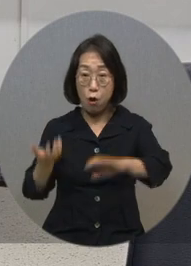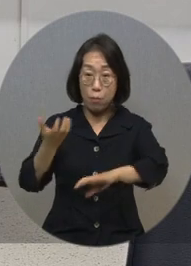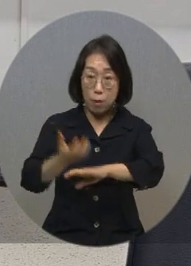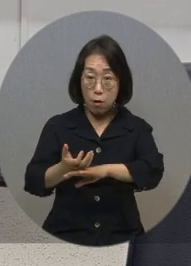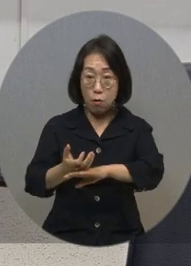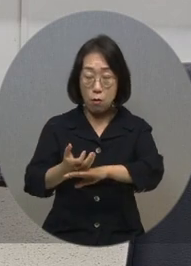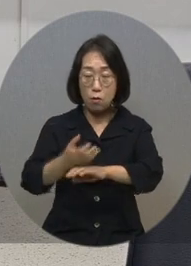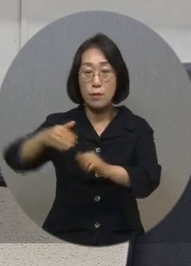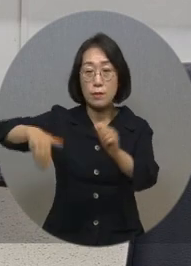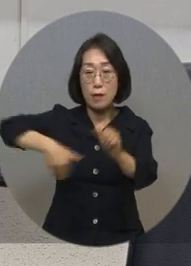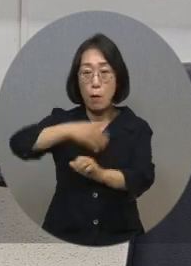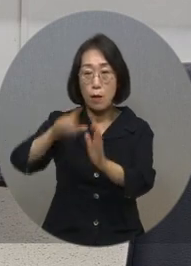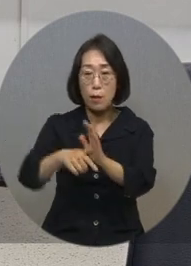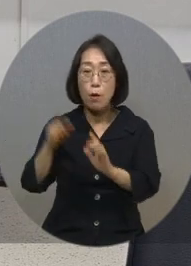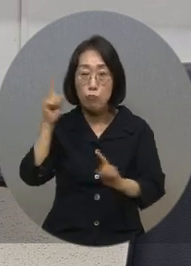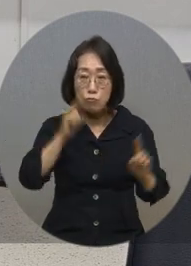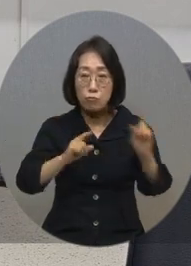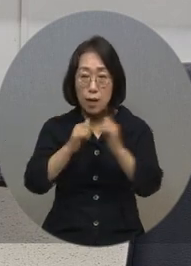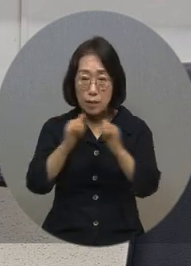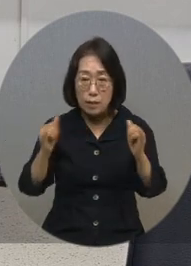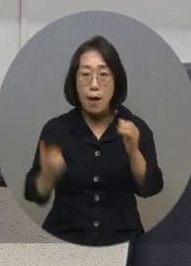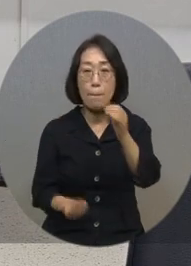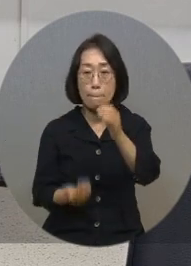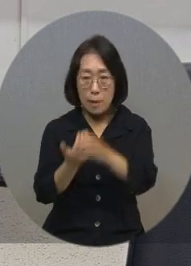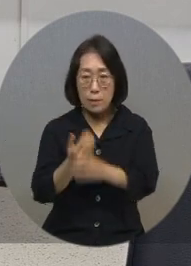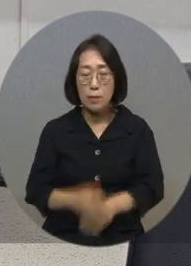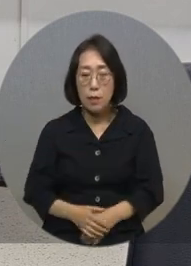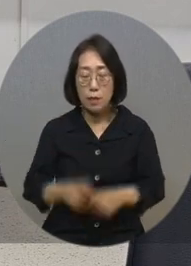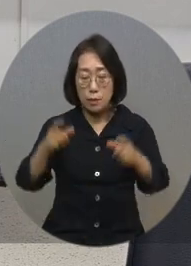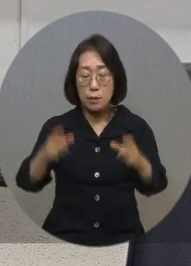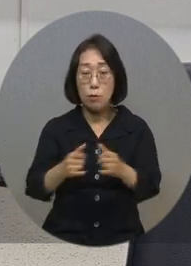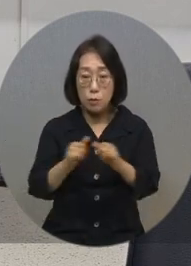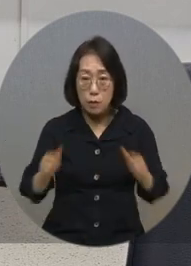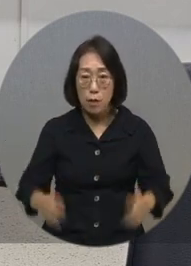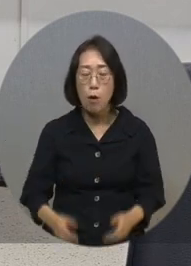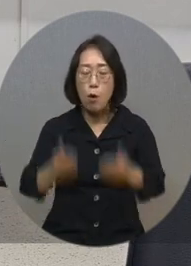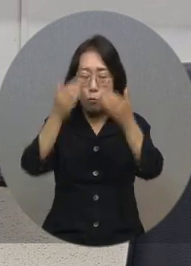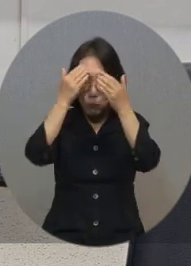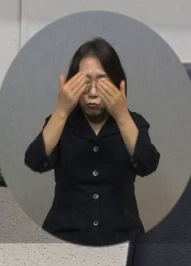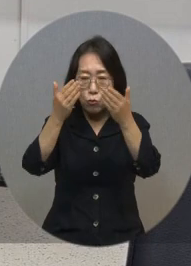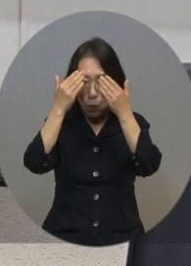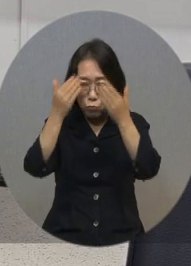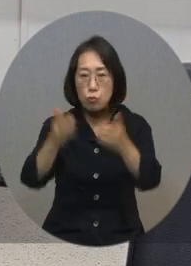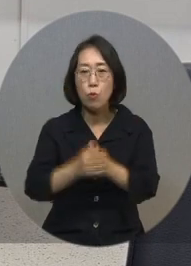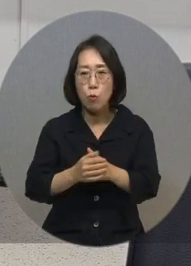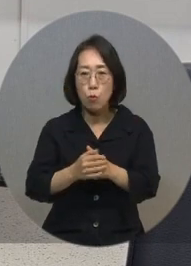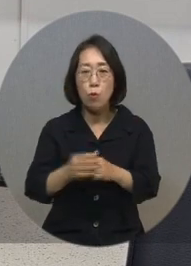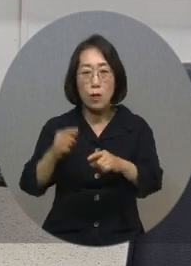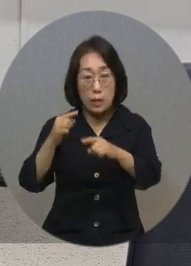부상자들이 발생을 했는데 그때 우리 시민들이 무상으로 헌혈에 참여하셨거나